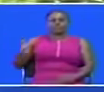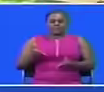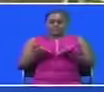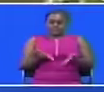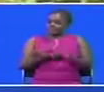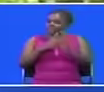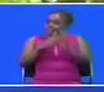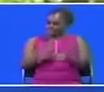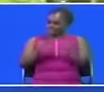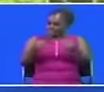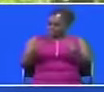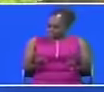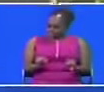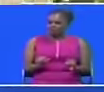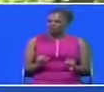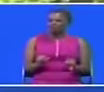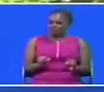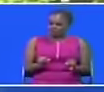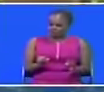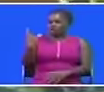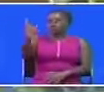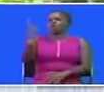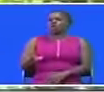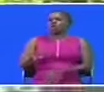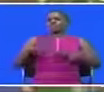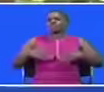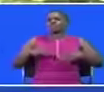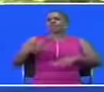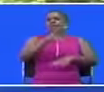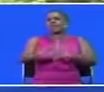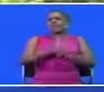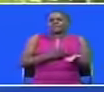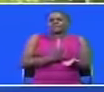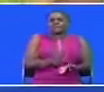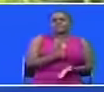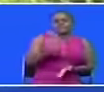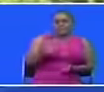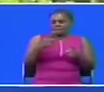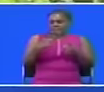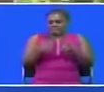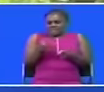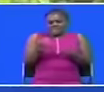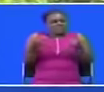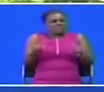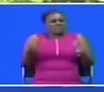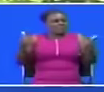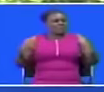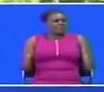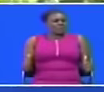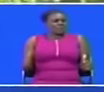Hiyo ndio ikitekelezwa wapwani wataweza kupata haki yao. Lakini hiyo jafanyika mpaka wa